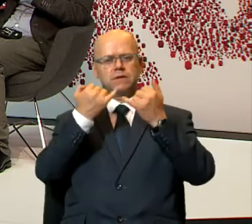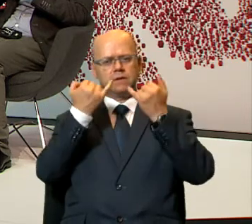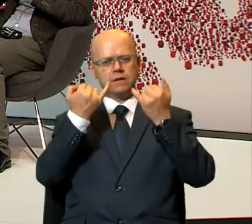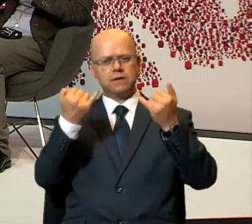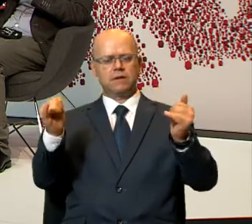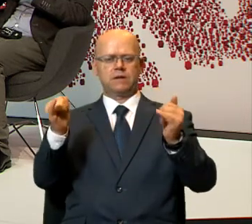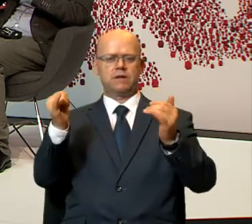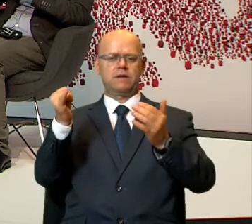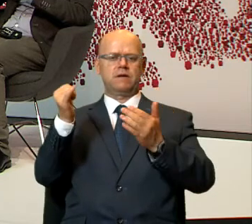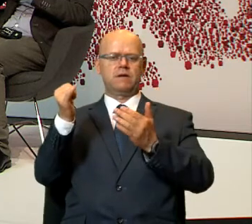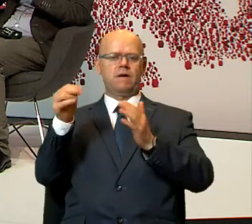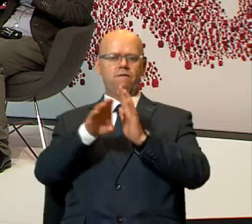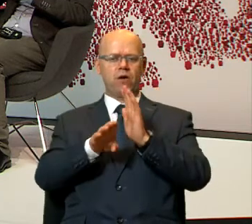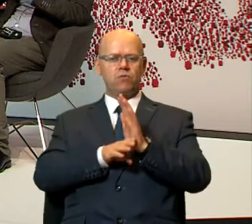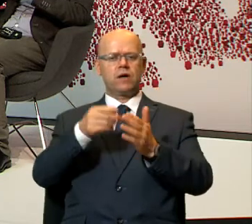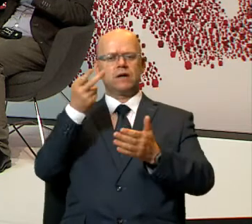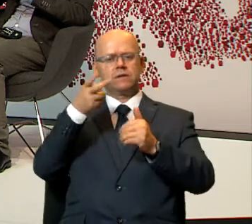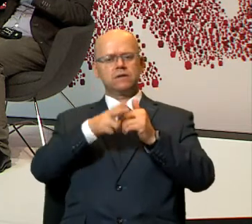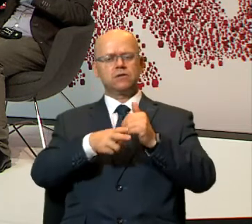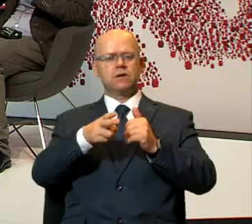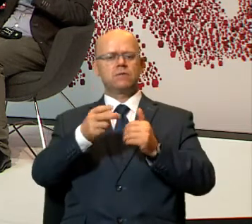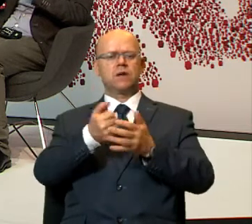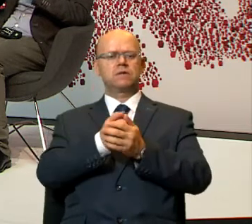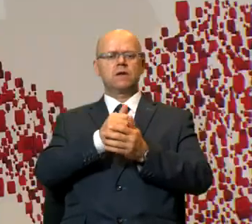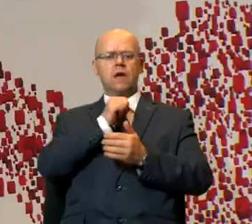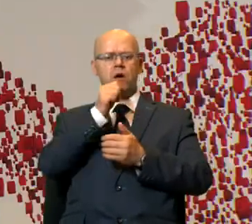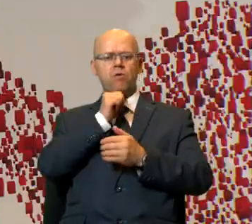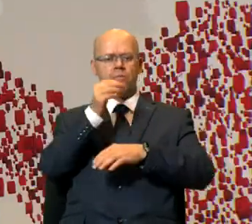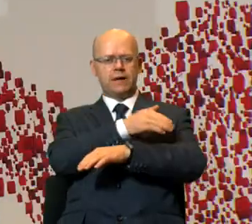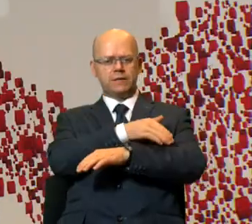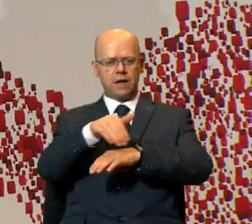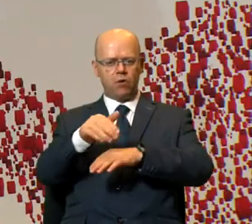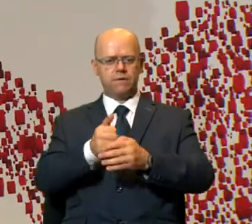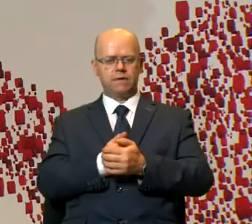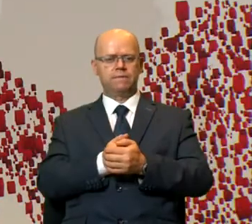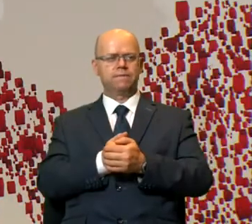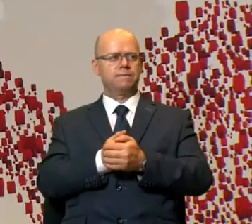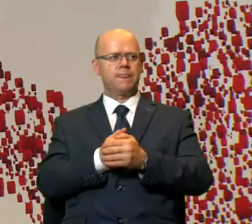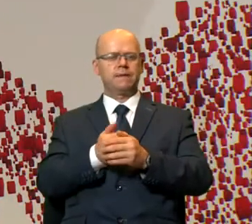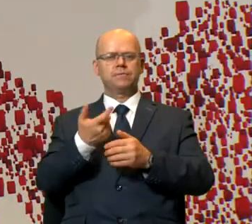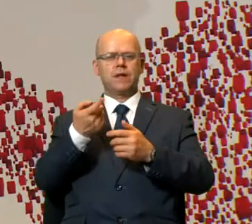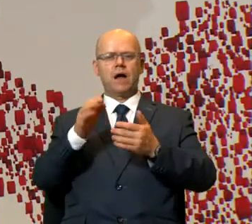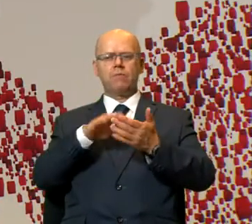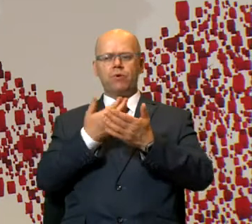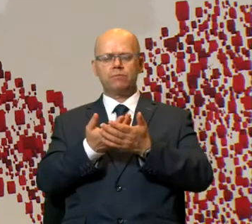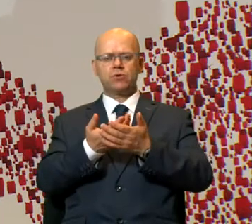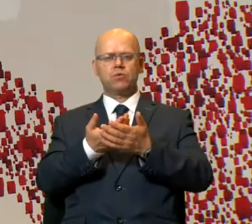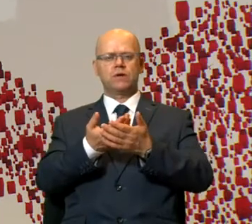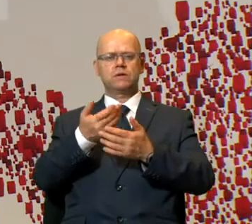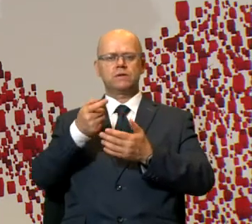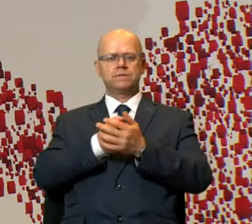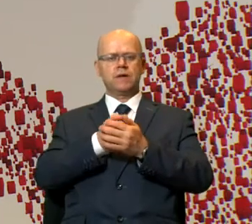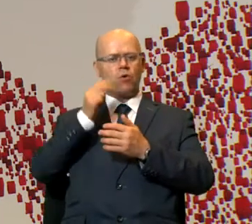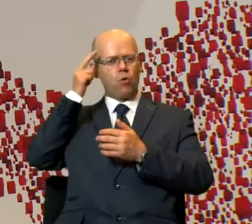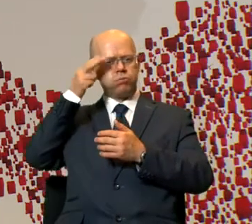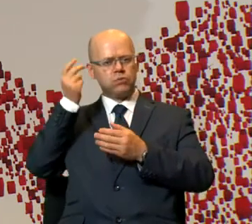odmiennych warunkach aniżeli społeczeństwa Europy Zachodniej. Najpierw poprzez rozwój systemu totalitarnego stalinowskiego,